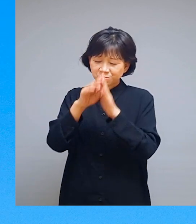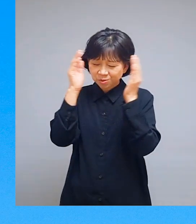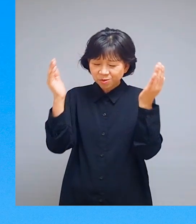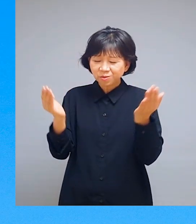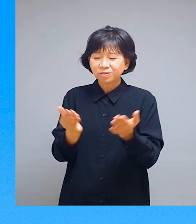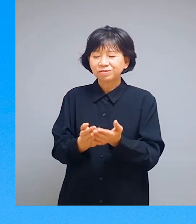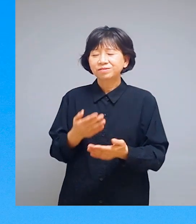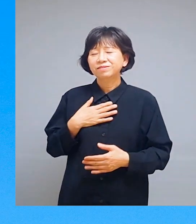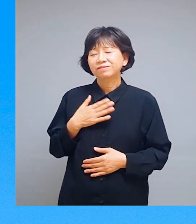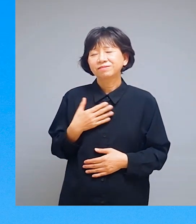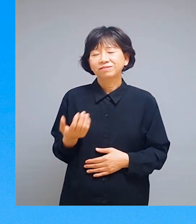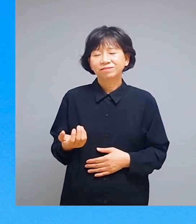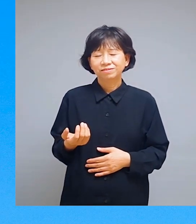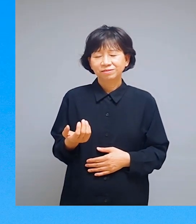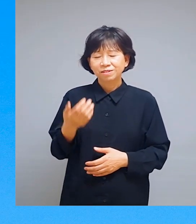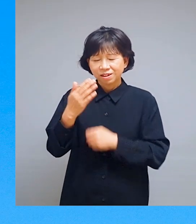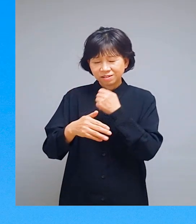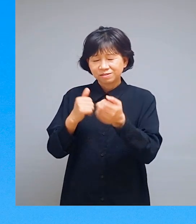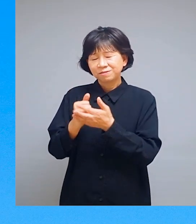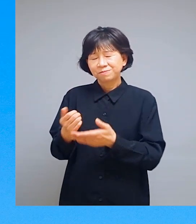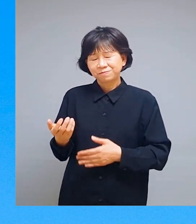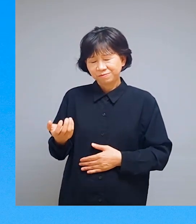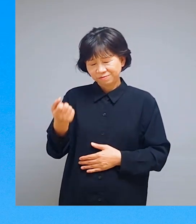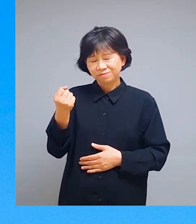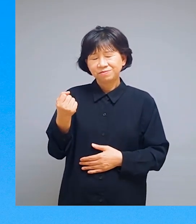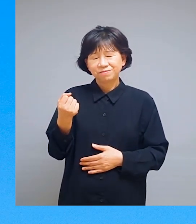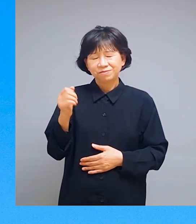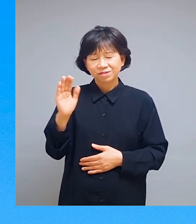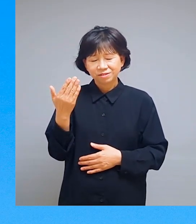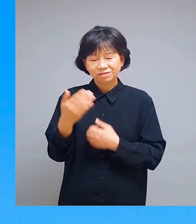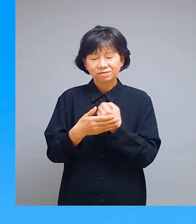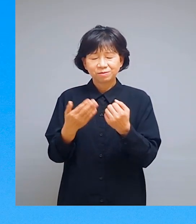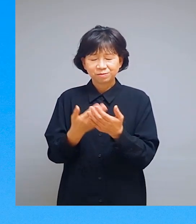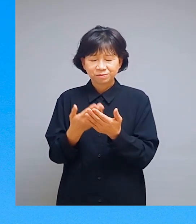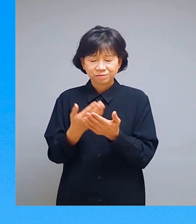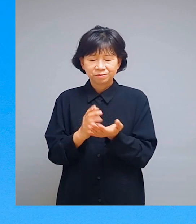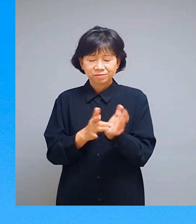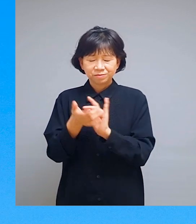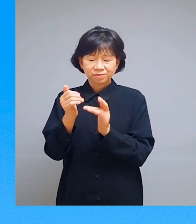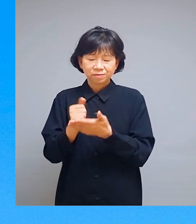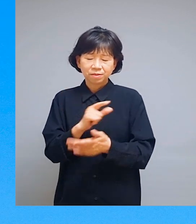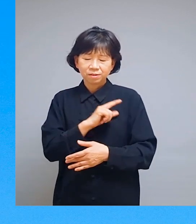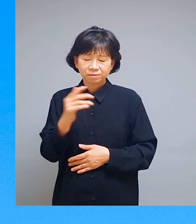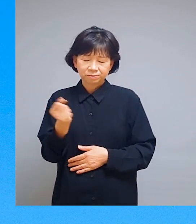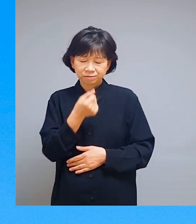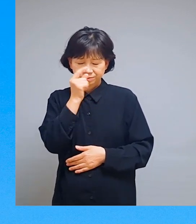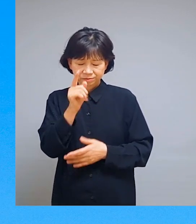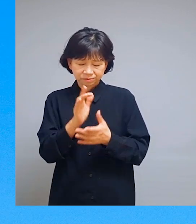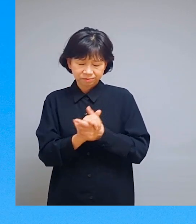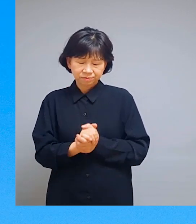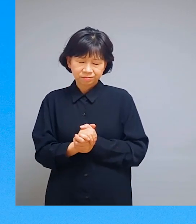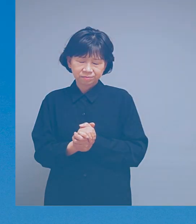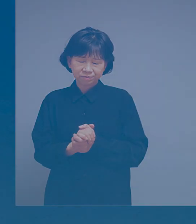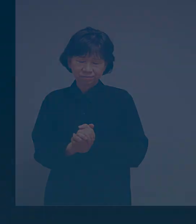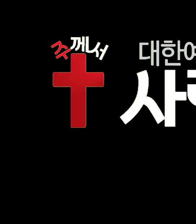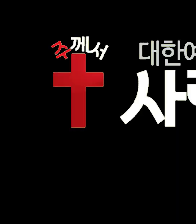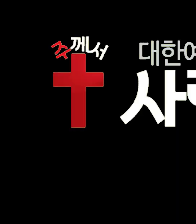수 있도록 은혜를 더하여 주시옵소서. 예수님의 이름으로 기도드립니다. 아멘.